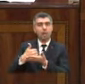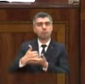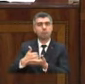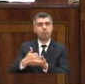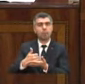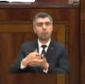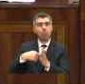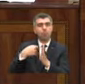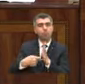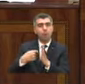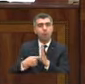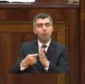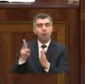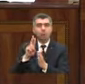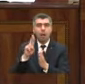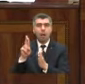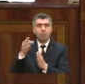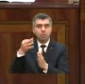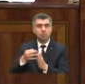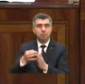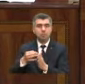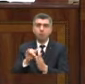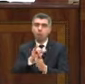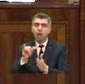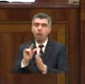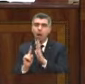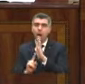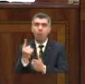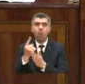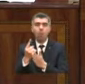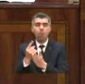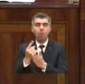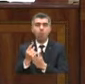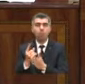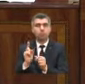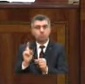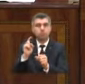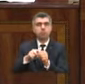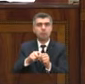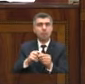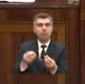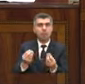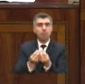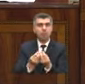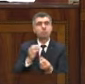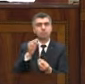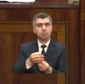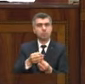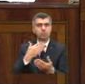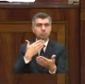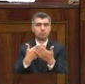المشروع الملكي الاستراتيجي وغير المسبوق وانخراطنا الكامل لحسن تنزيله على أرض